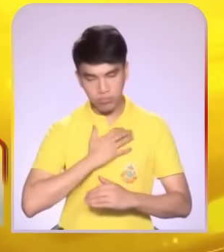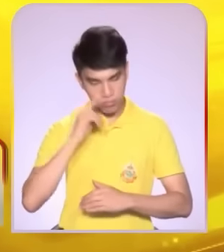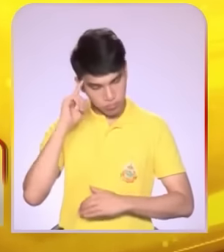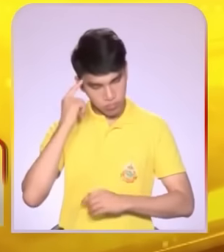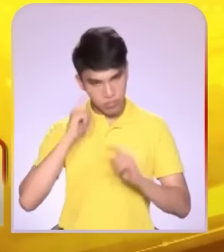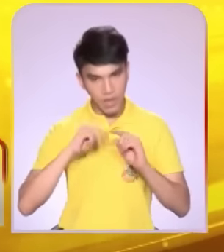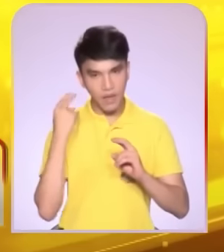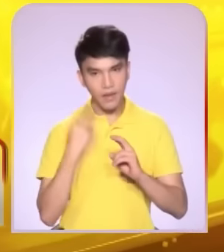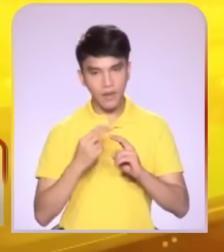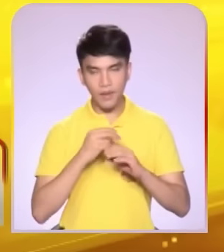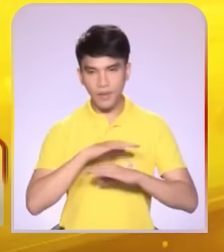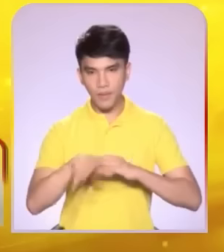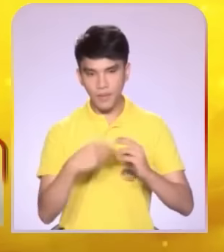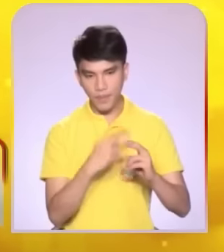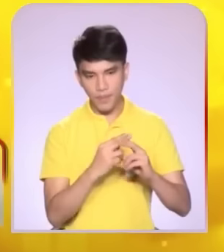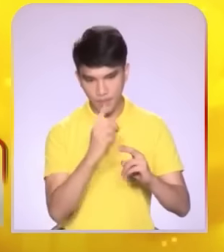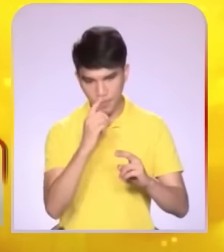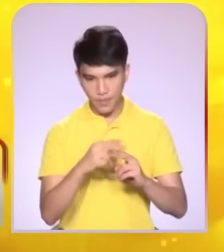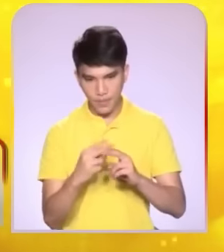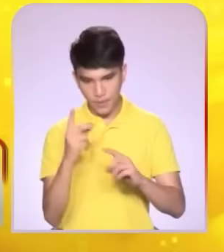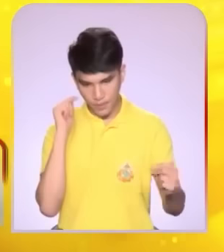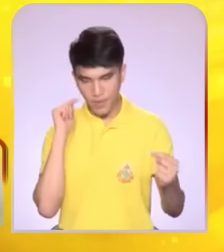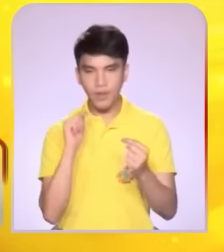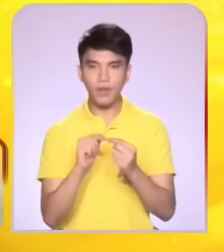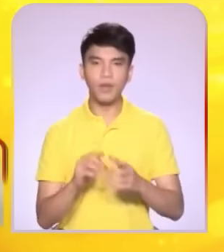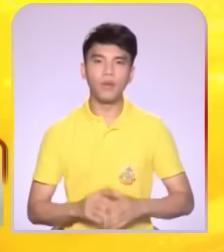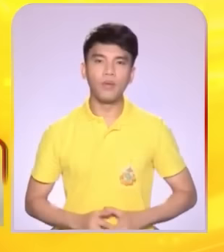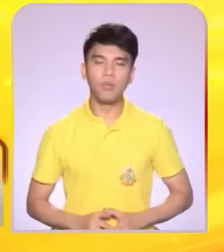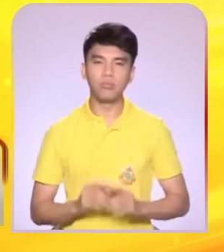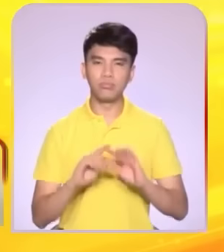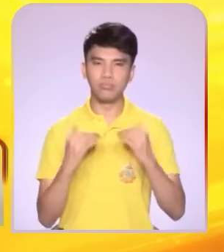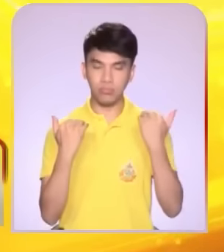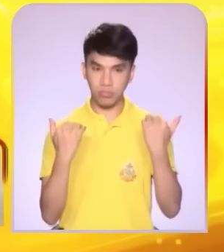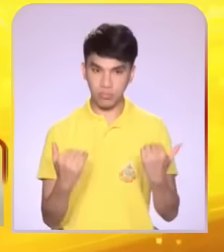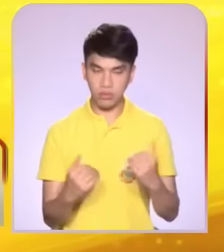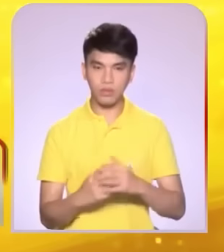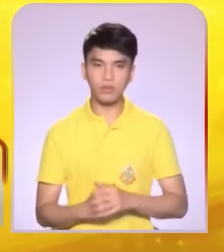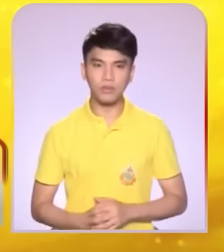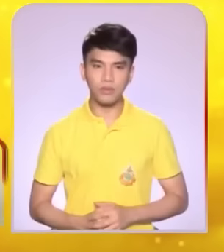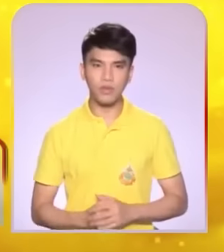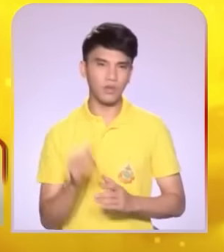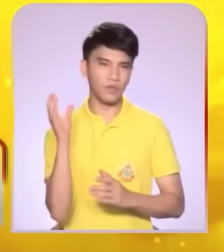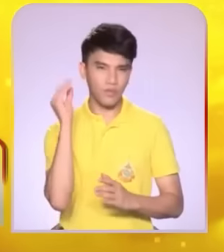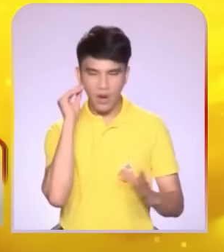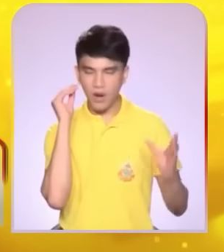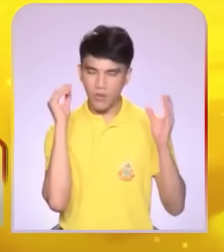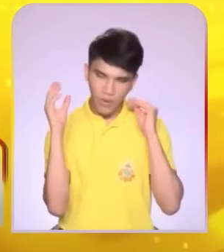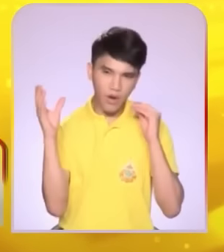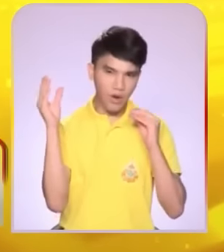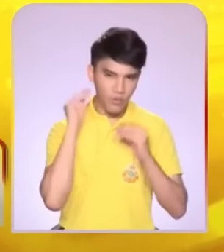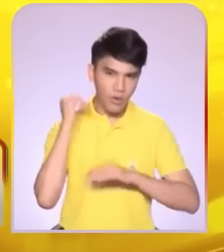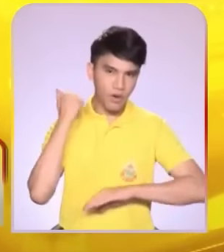ไห ม แต่ชื่อที่พูดออกมากับนามสกุลที่พูดออกมาน่ะมันไปตรงกับคนคนนึง อะแต่ว่าที่เขาพูดนี่คืออะไรฟังเราอย่างกับ